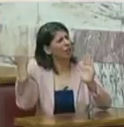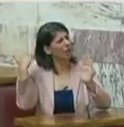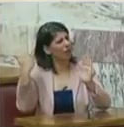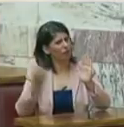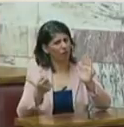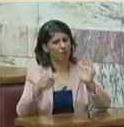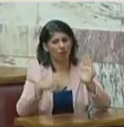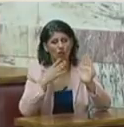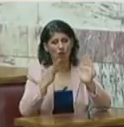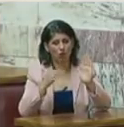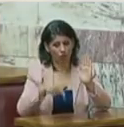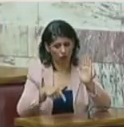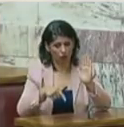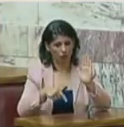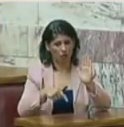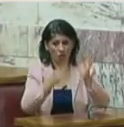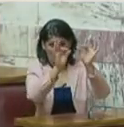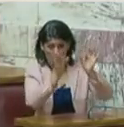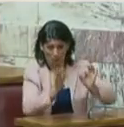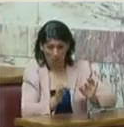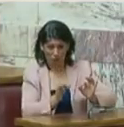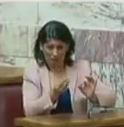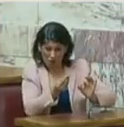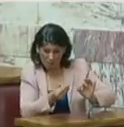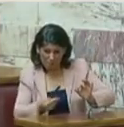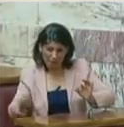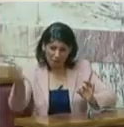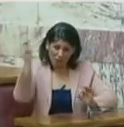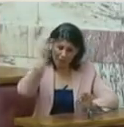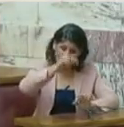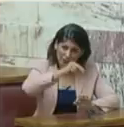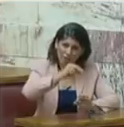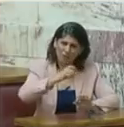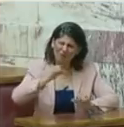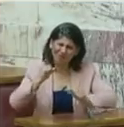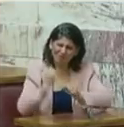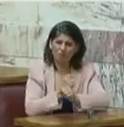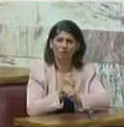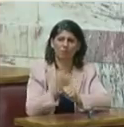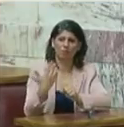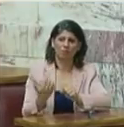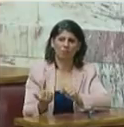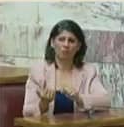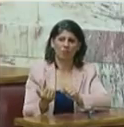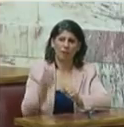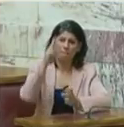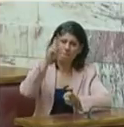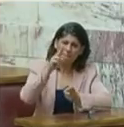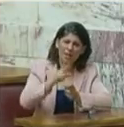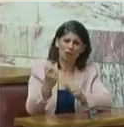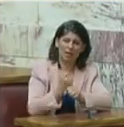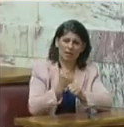Γιατί περνάμε από το μοντέλο της ακραίας εκμετάλλευσης και της αιμονής στη μείωση του εργασιακού